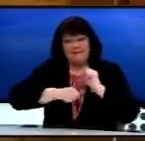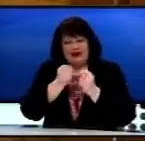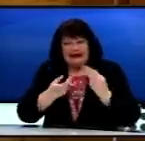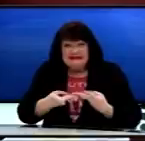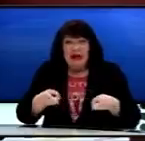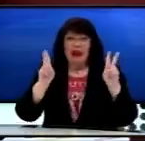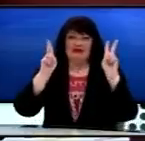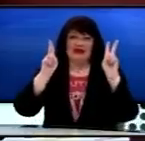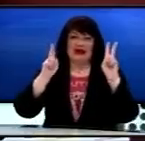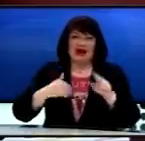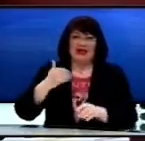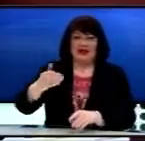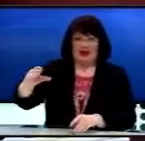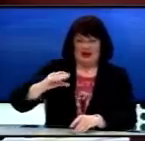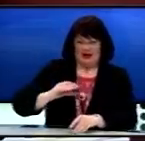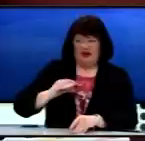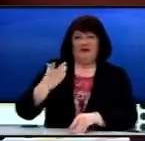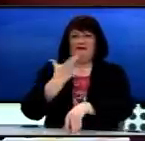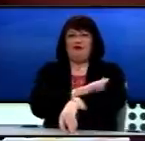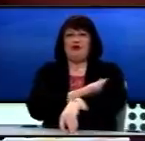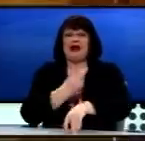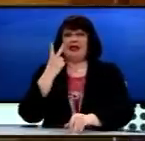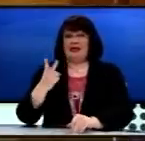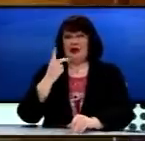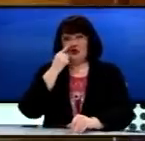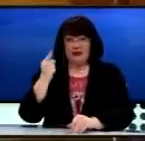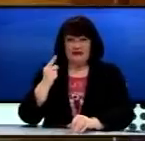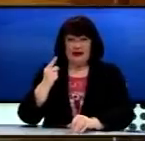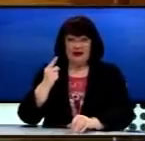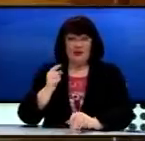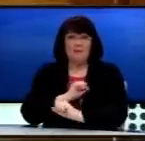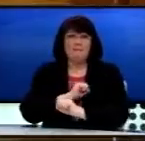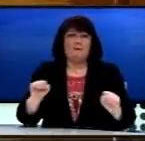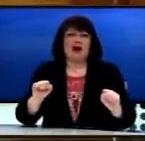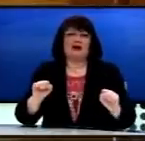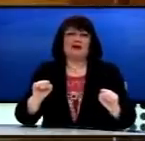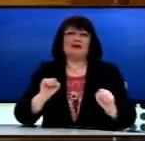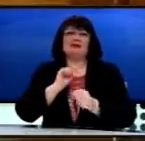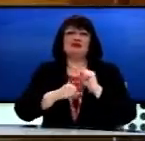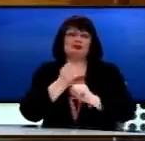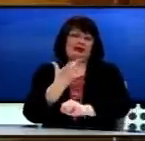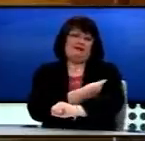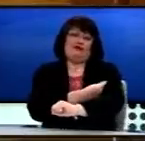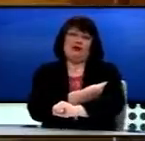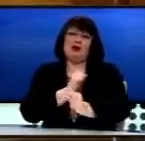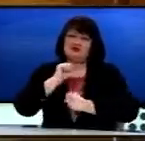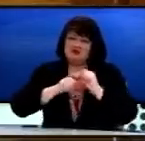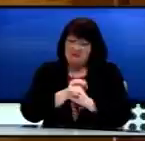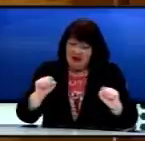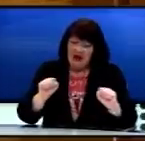εμβόλια δουλεύουν, και εσείς 2 Νοεμβρίου υπονομεύατε την προσπάθεια του εμβολιασμού με τέτοιες δηλώσεις.